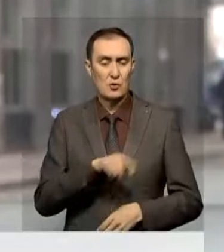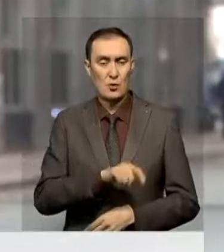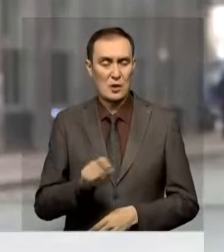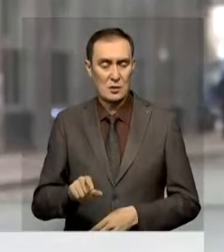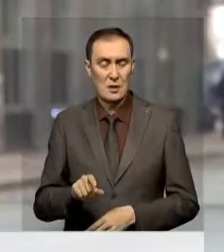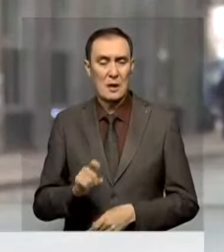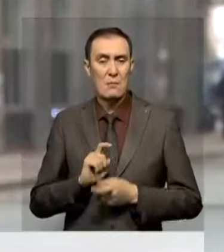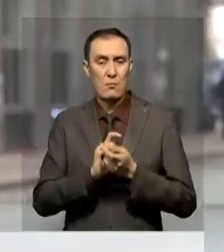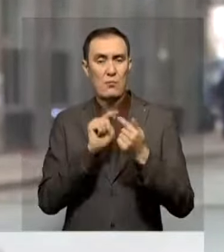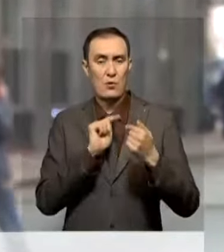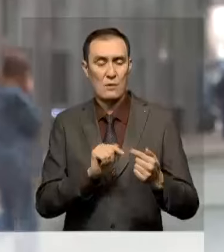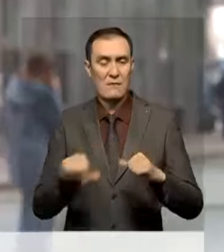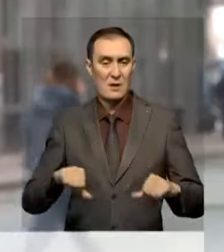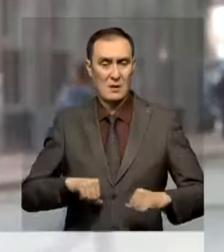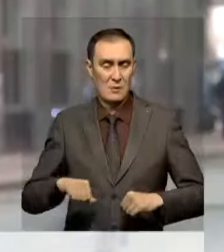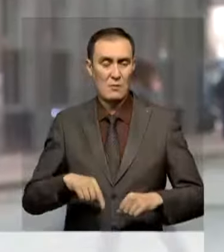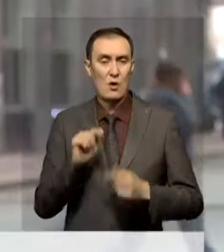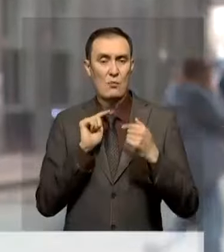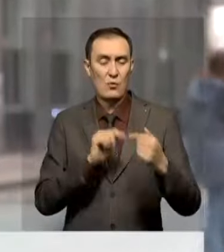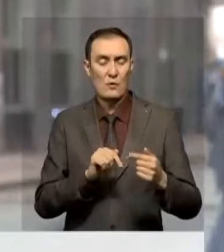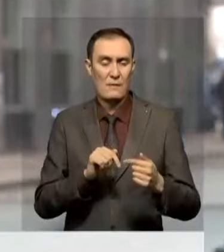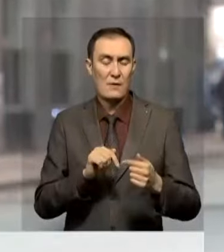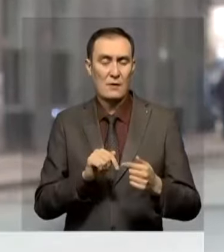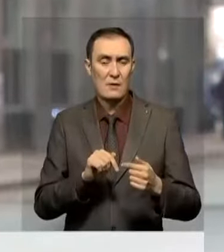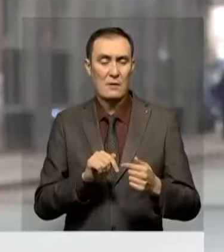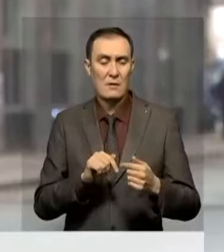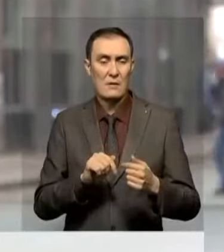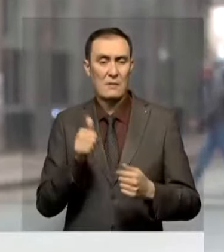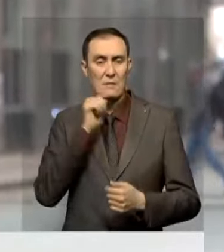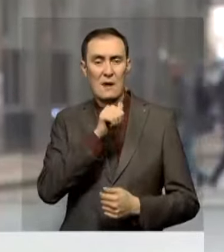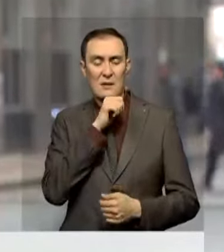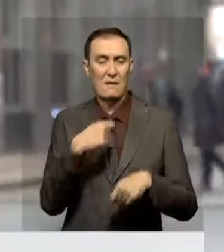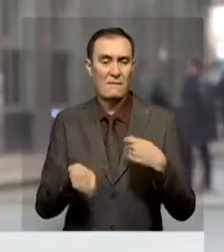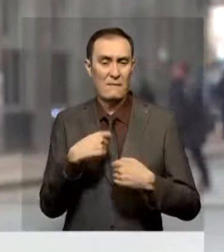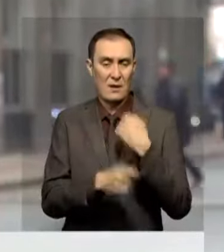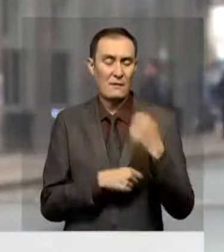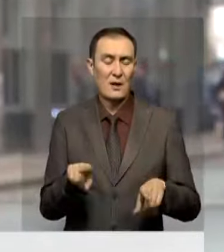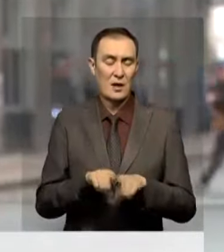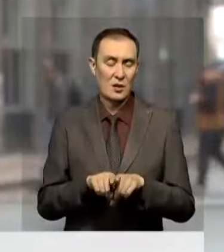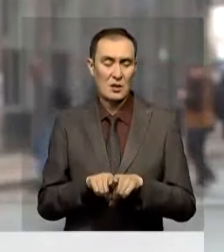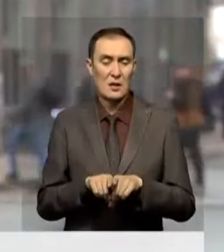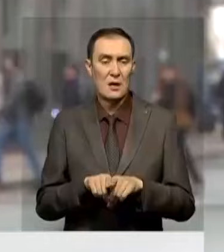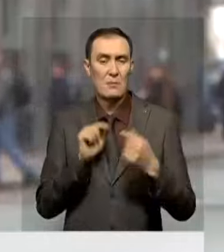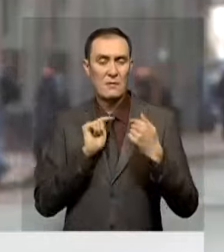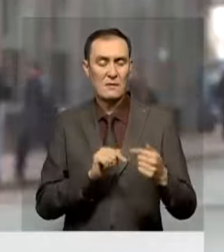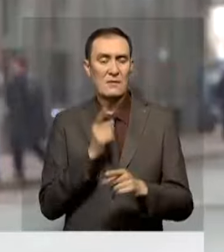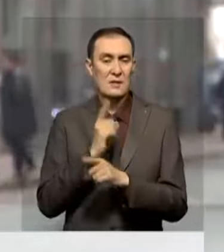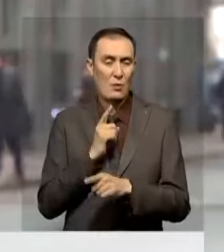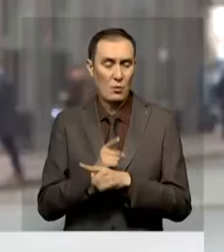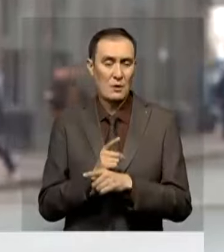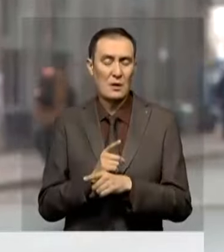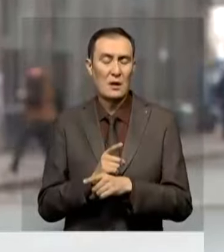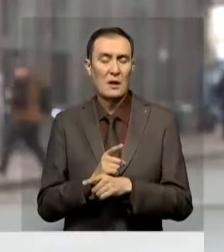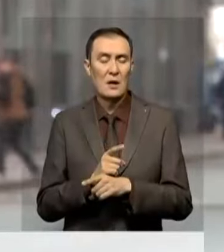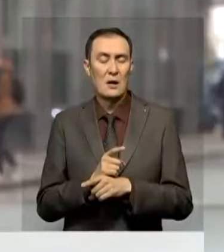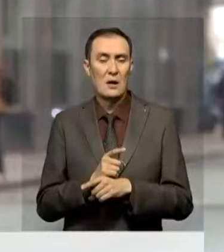с терроризмом, противодействие контрафакту и одновременно противодействие формированию незаконных, как-то